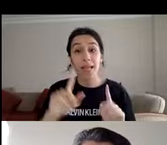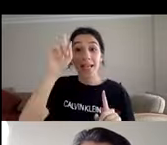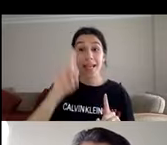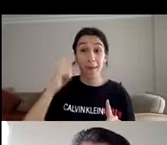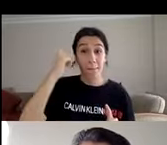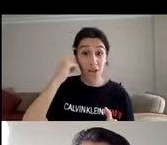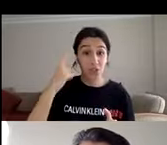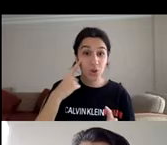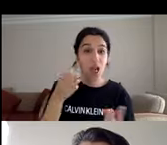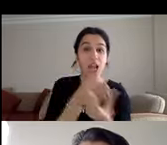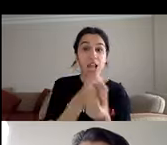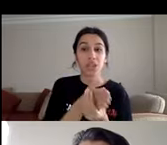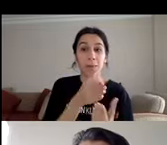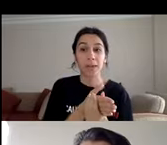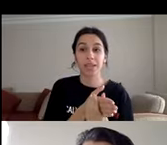erişilebilirliği